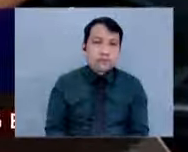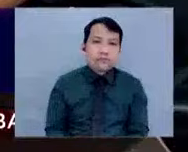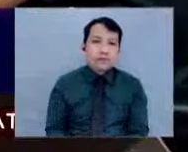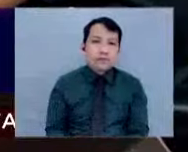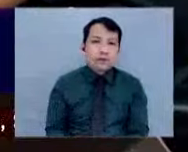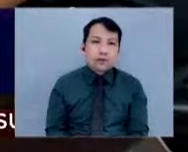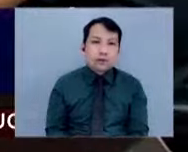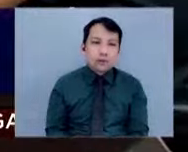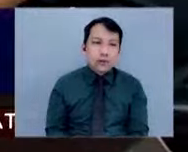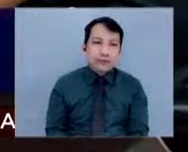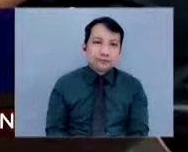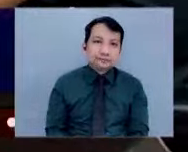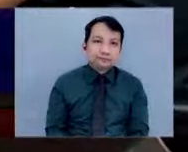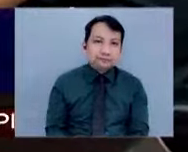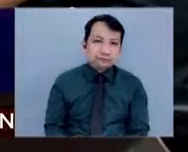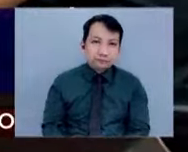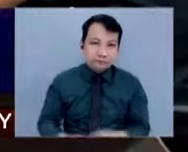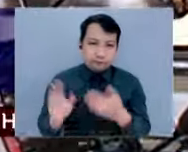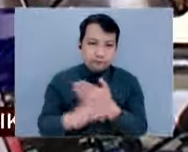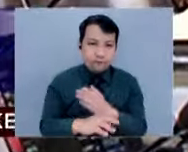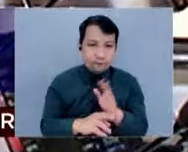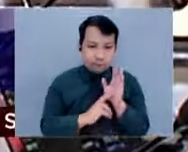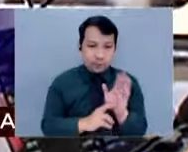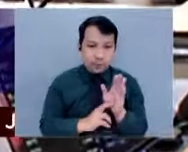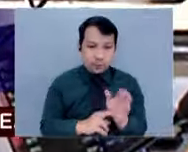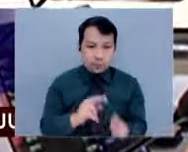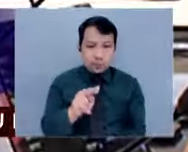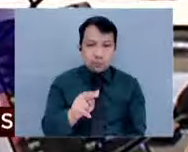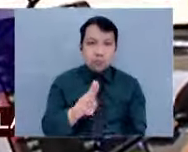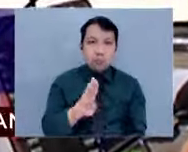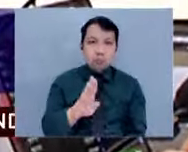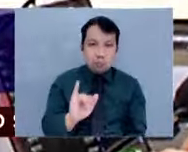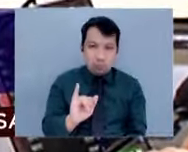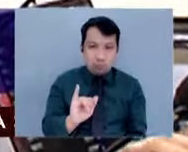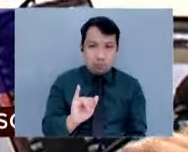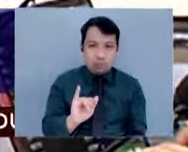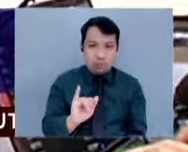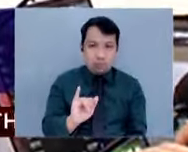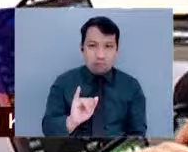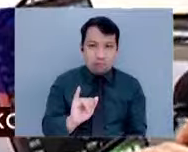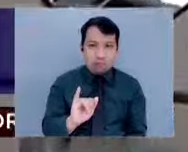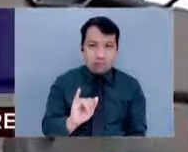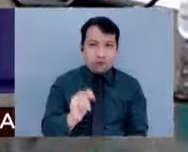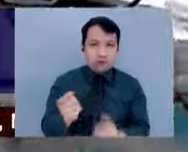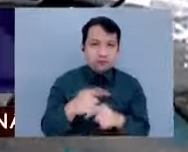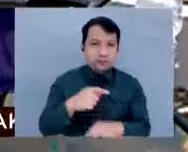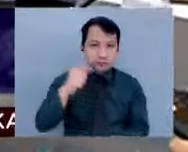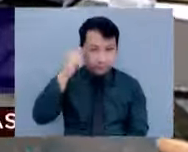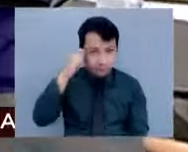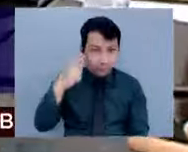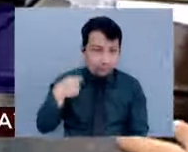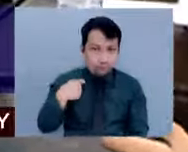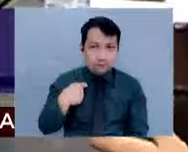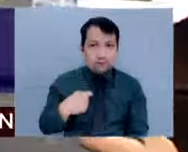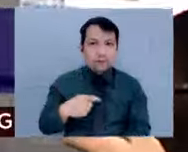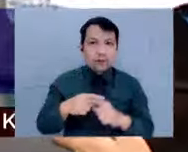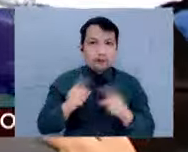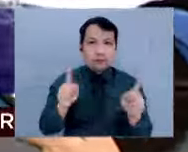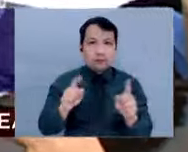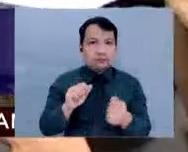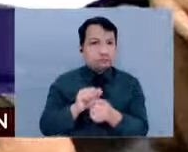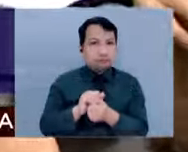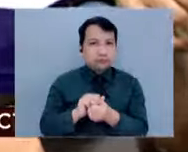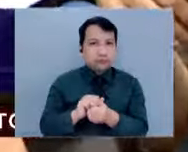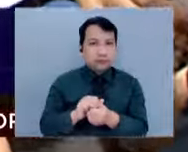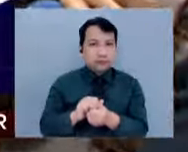Nakauwi na ng bansa ang mga kinatawan ng National Bureau of Investigation na mula Timor-Leste. Pero hindi nila kasama ang pakay nila